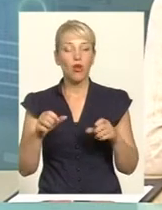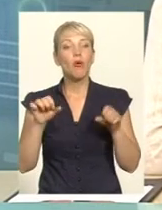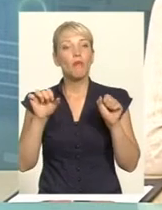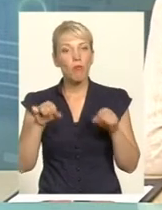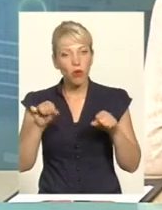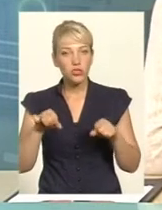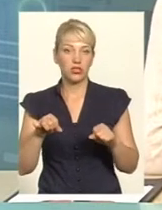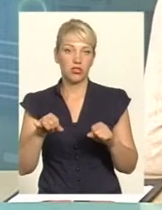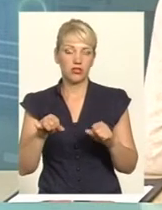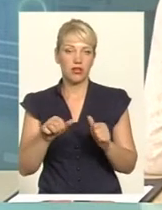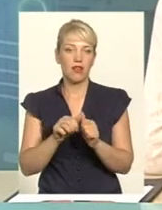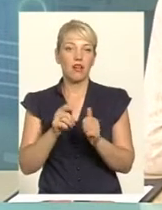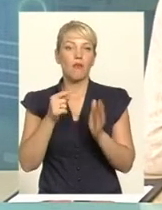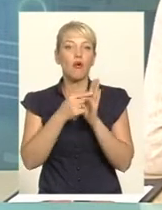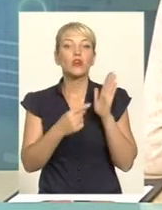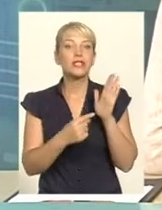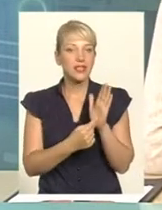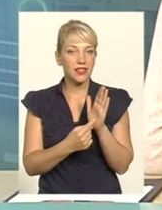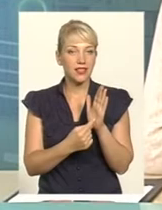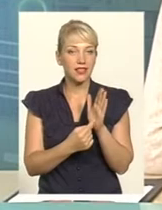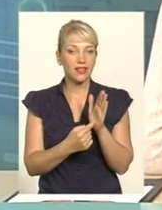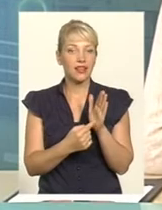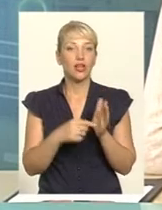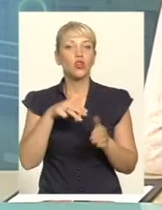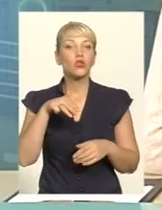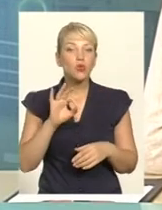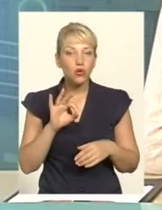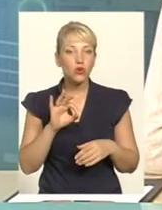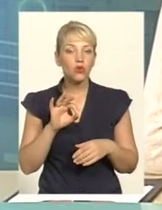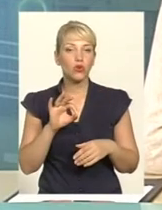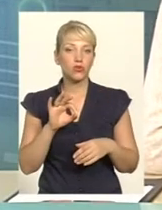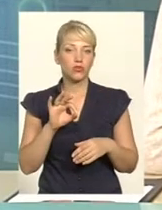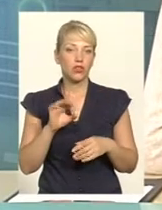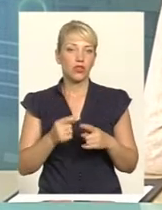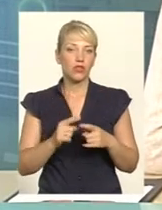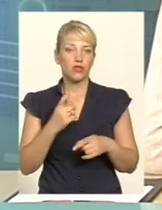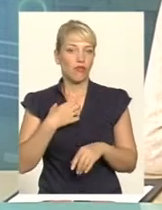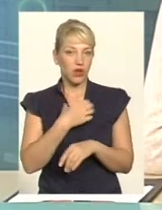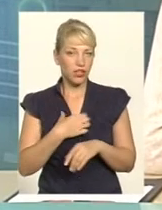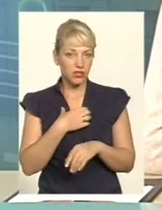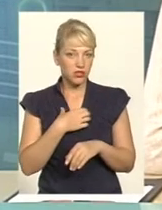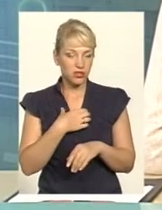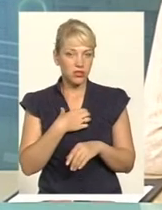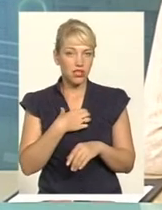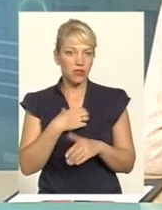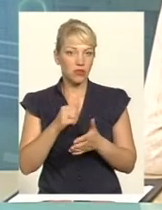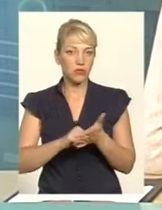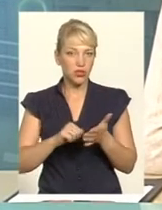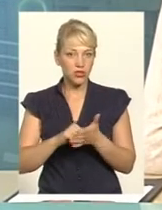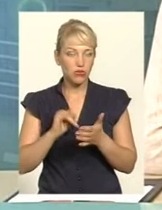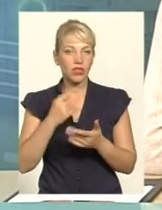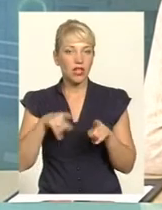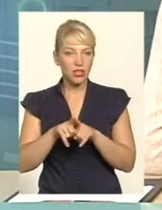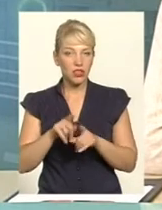можливо розділити якимось чином, то каменем спотикання у таких стосунках,